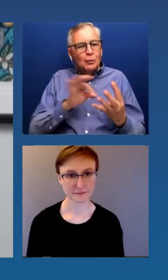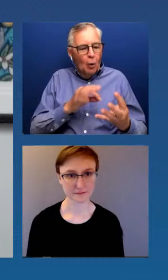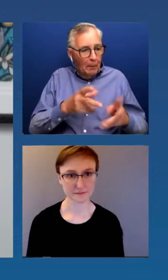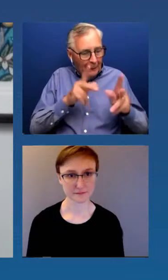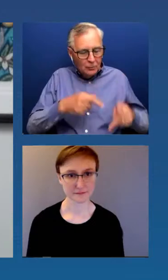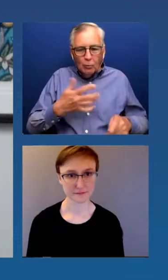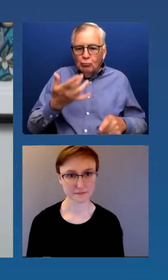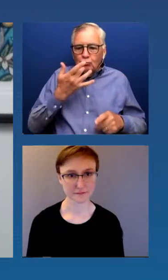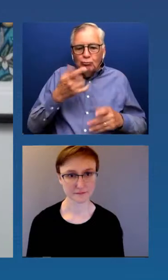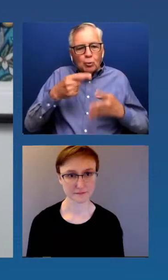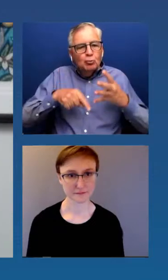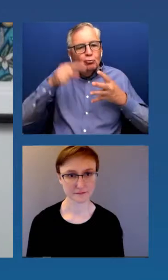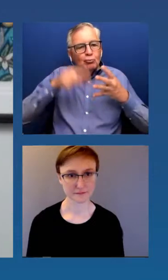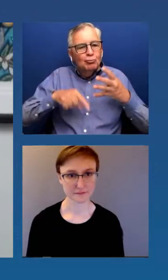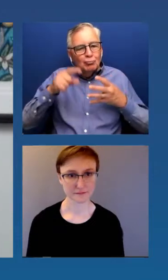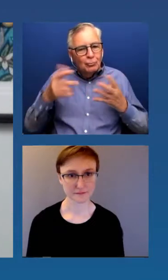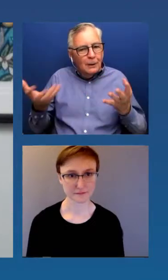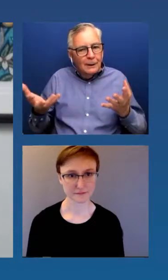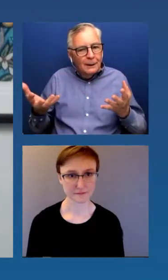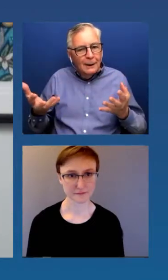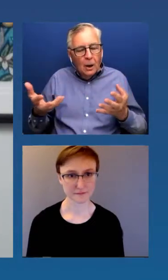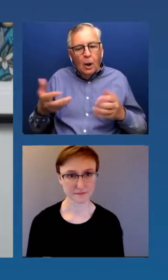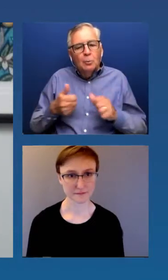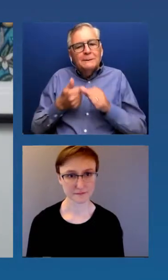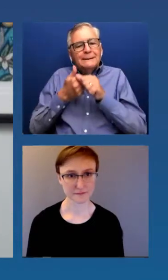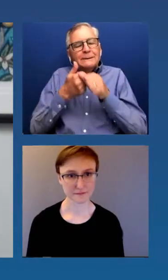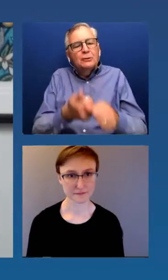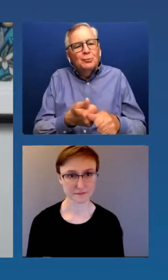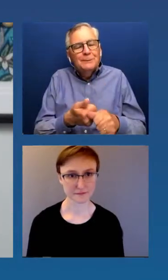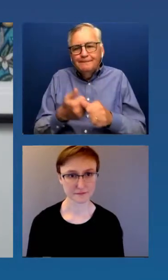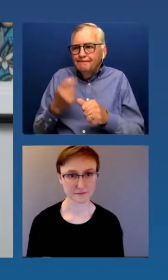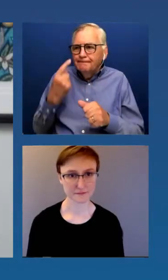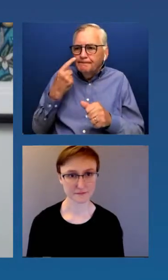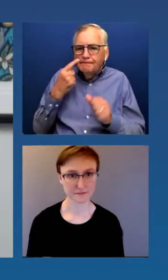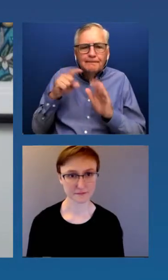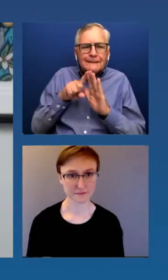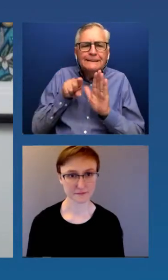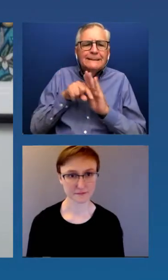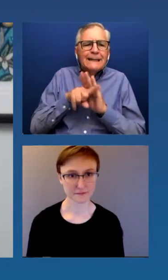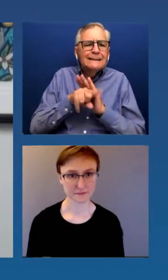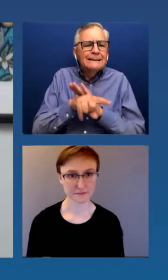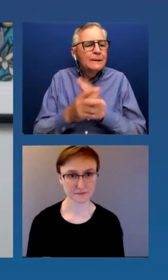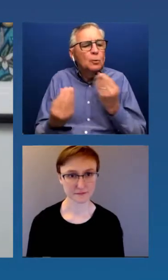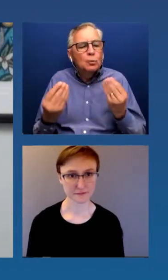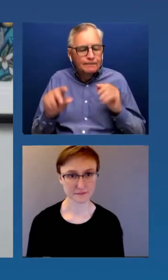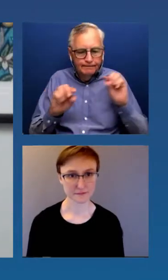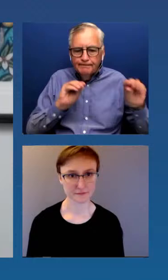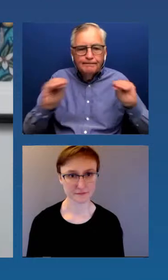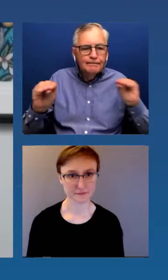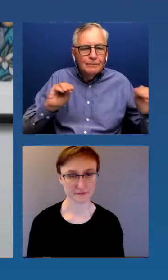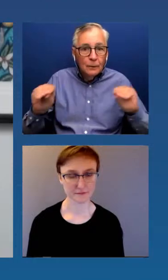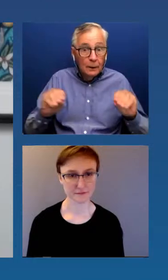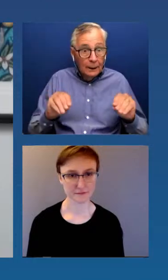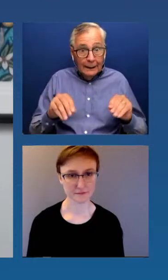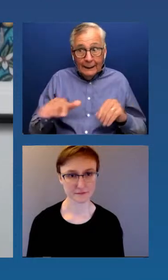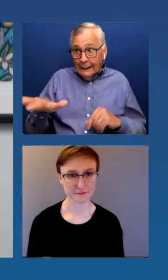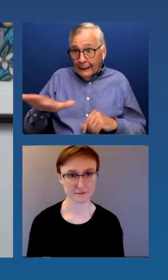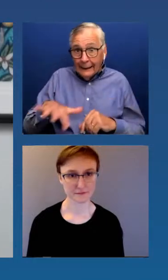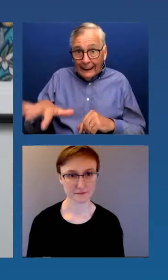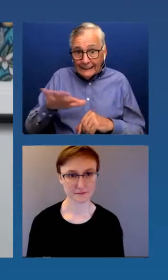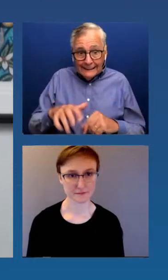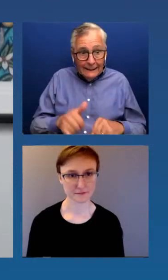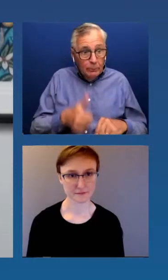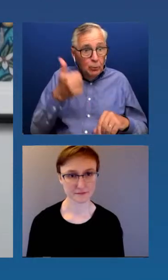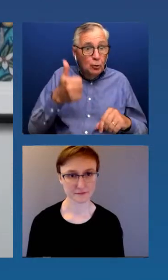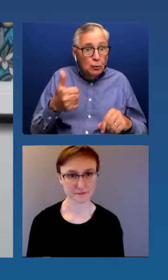gens. Effectivement, on suit les statistiques en plaçant ces cliniques justement où les quartiers sont les plus affectés et